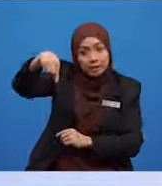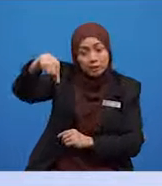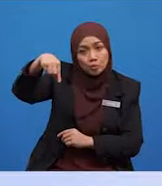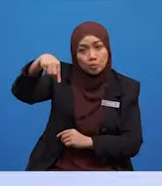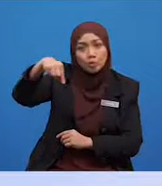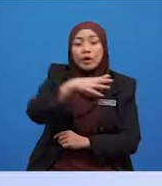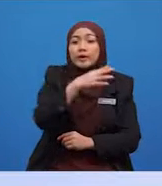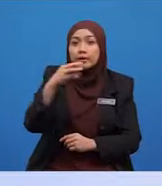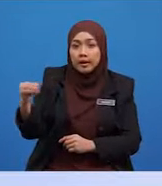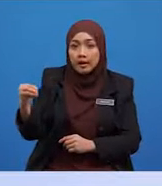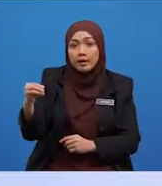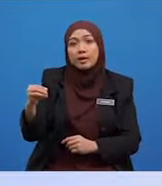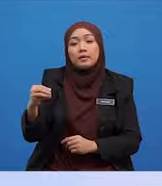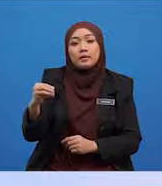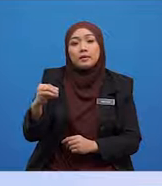O.